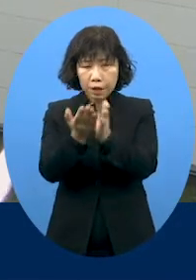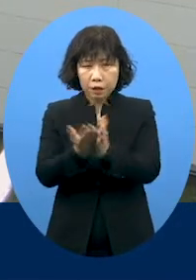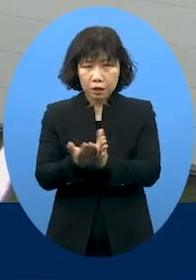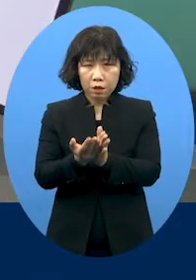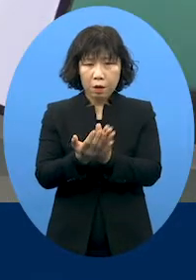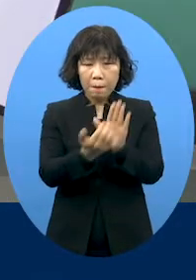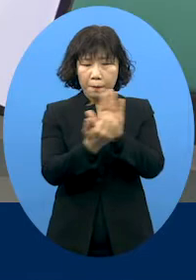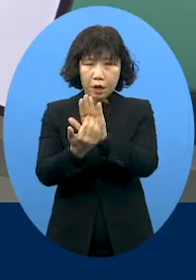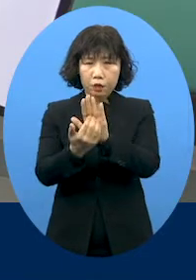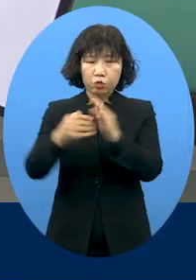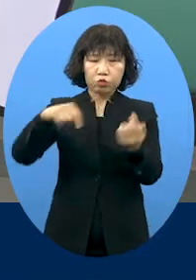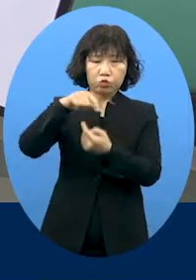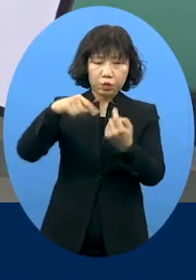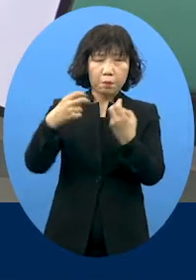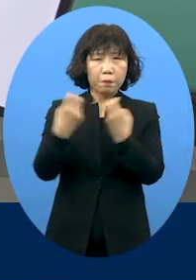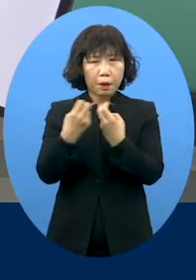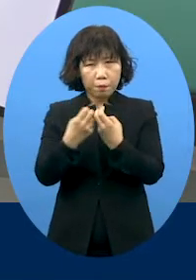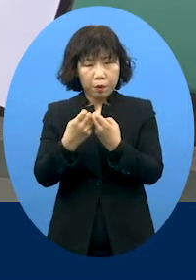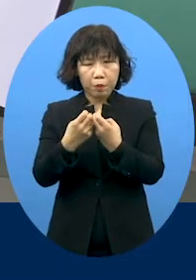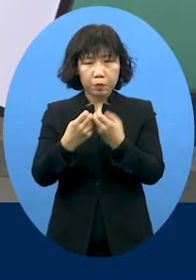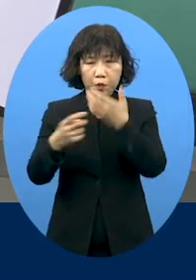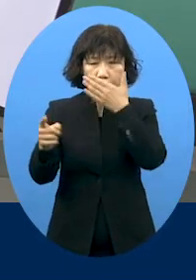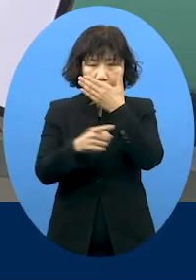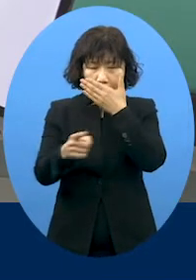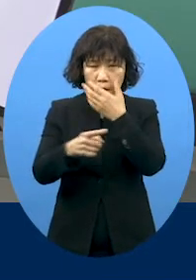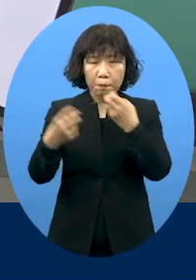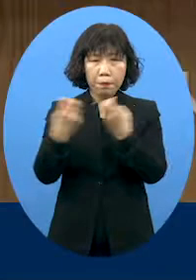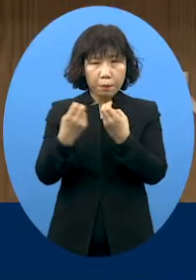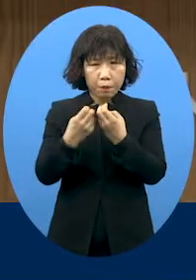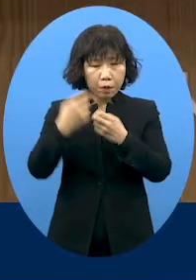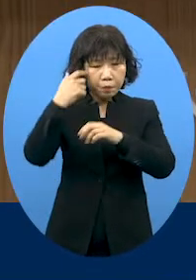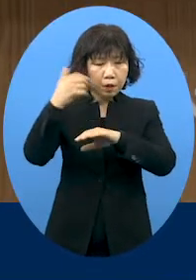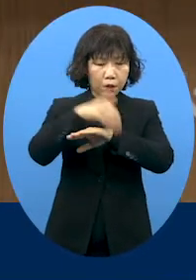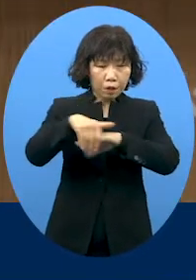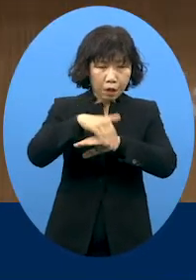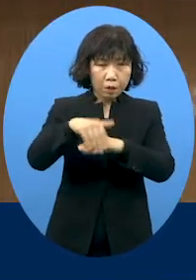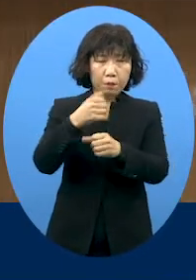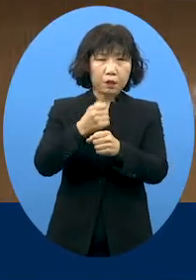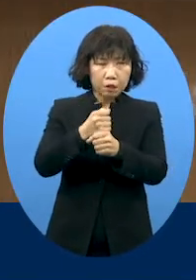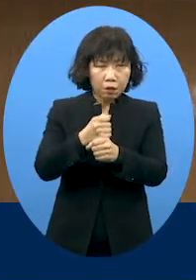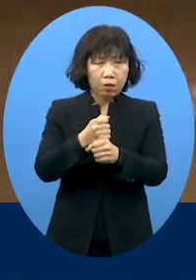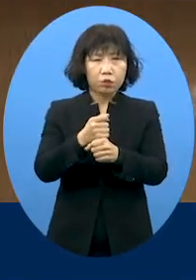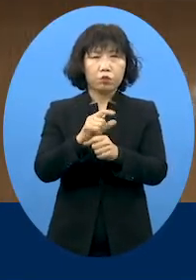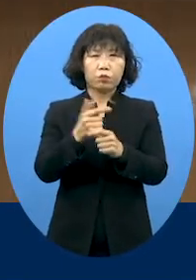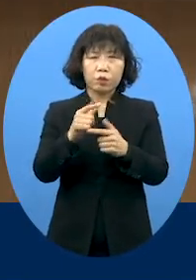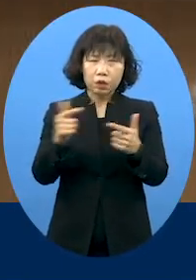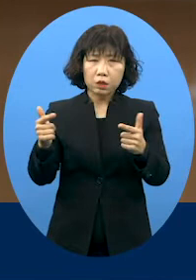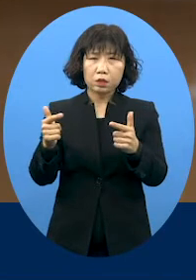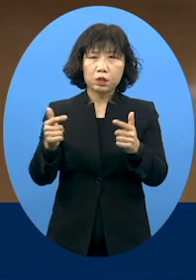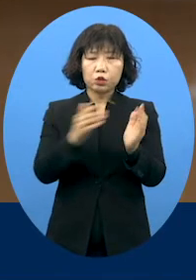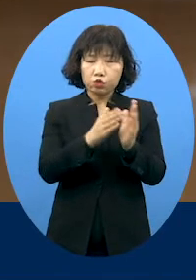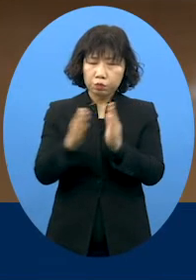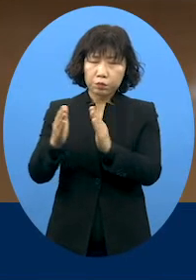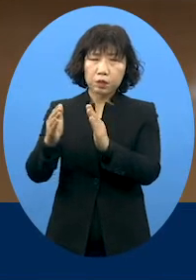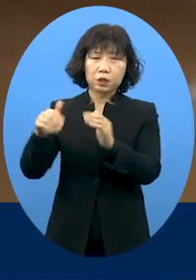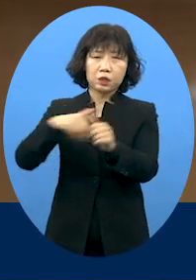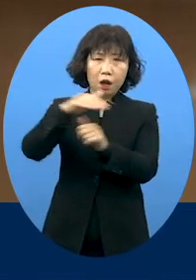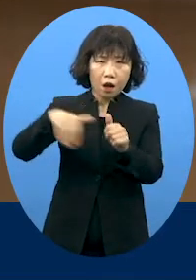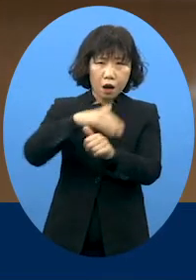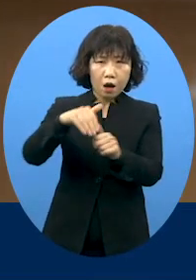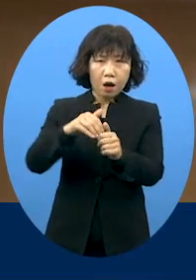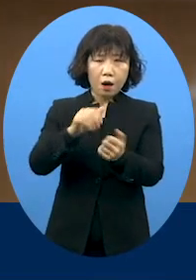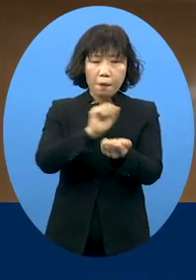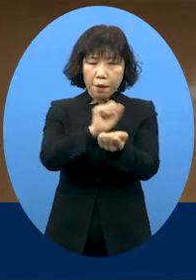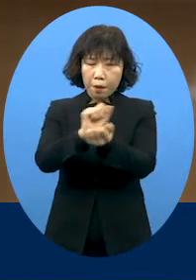제 1 운영에 따른 도서관 운영 방안 방역 관리자 지정 및 대응 계획 수립 등 감염병 여행시 의 도서관에